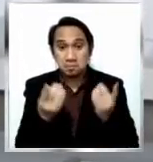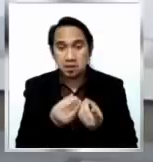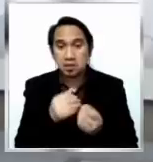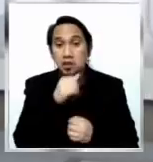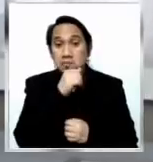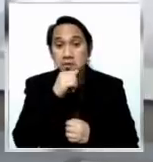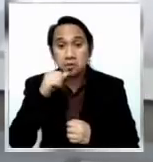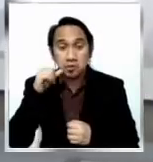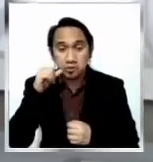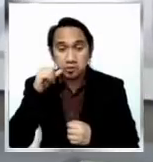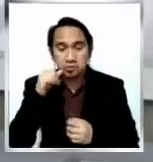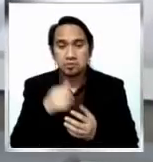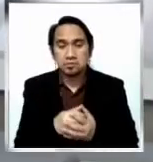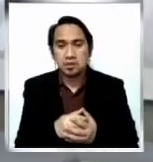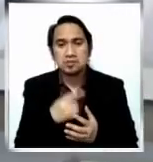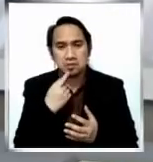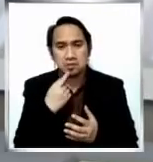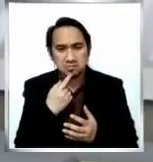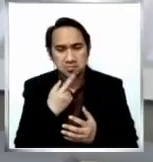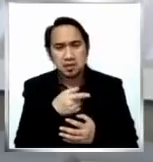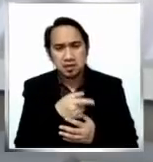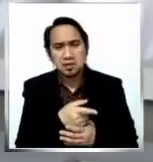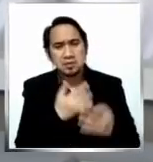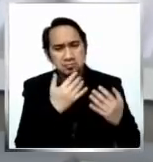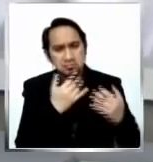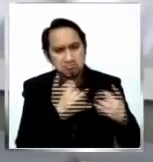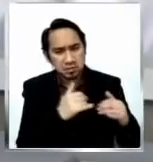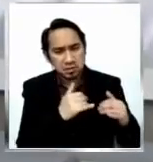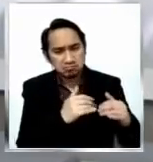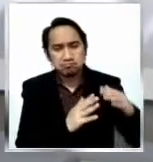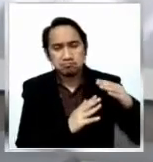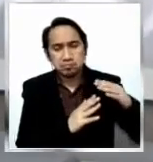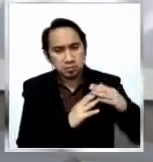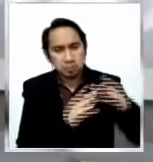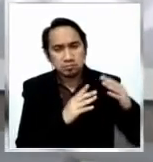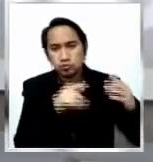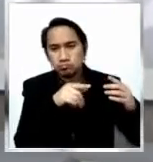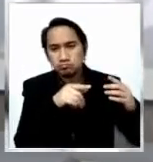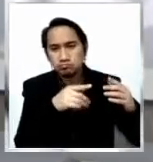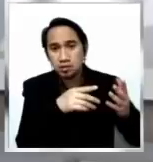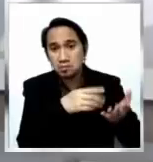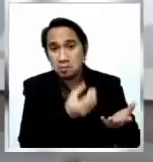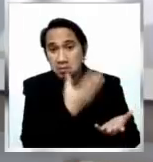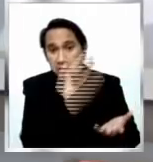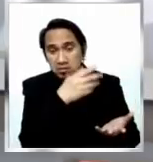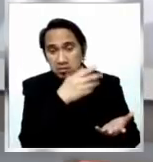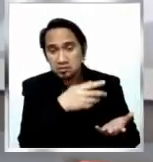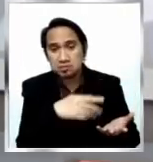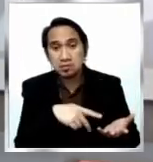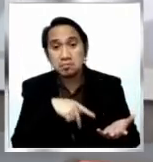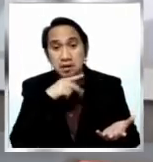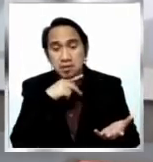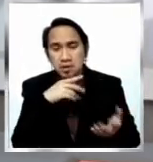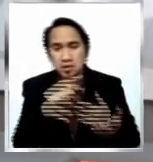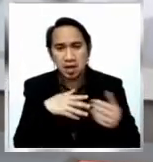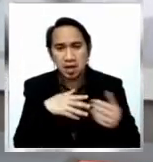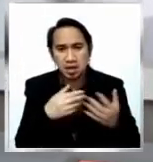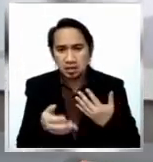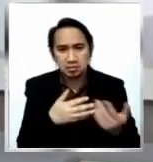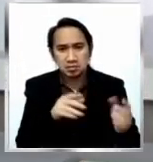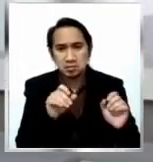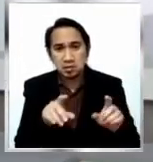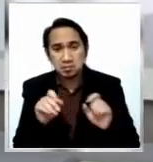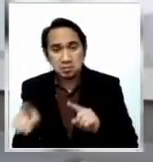ang price ceiling hanggang April 8. Yan ay kahit marami namang nagtitinda na hindi nakakasunod sa